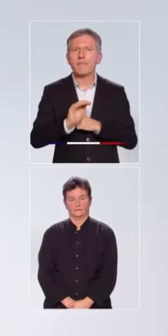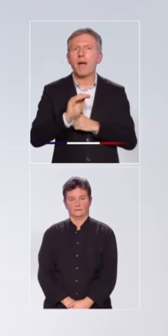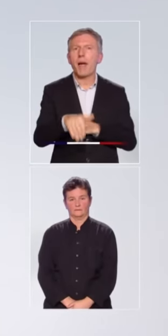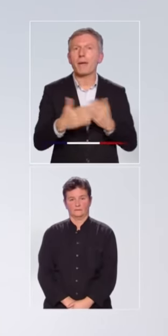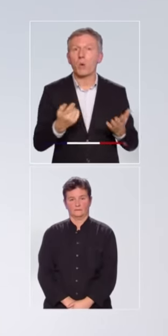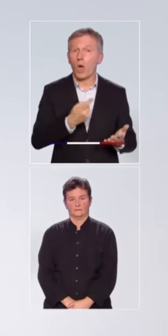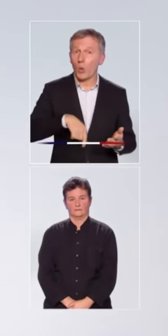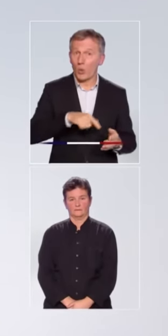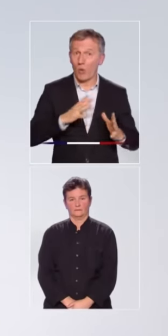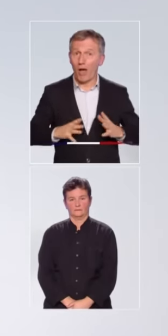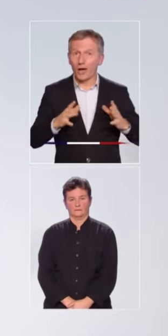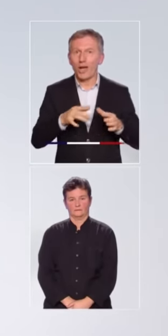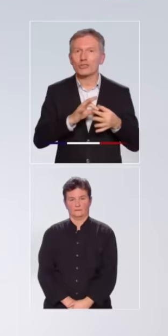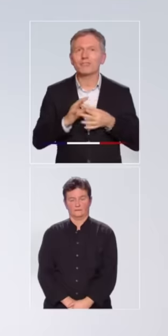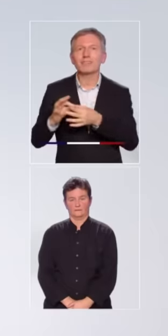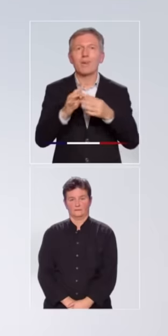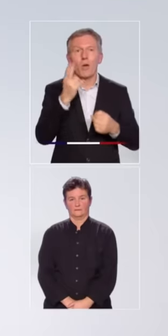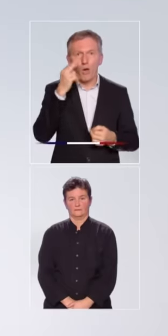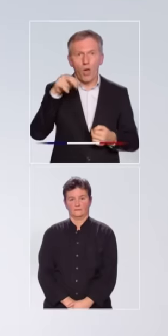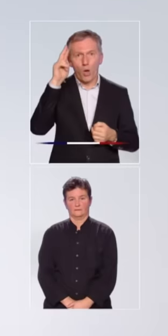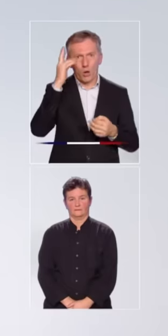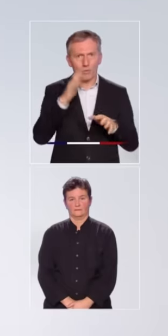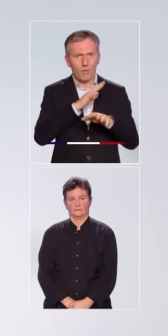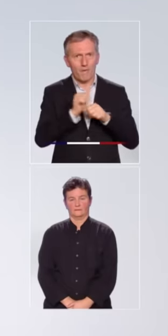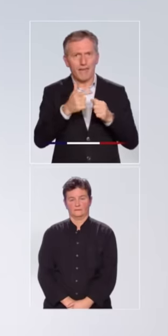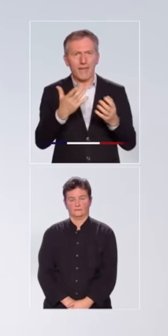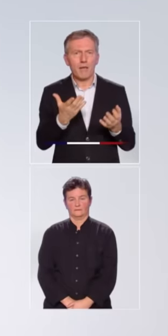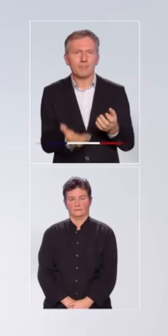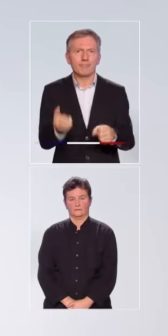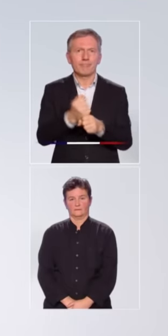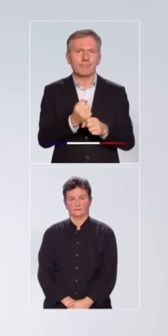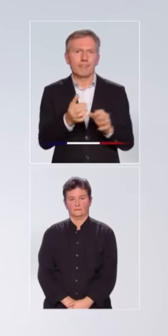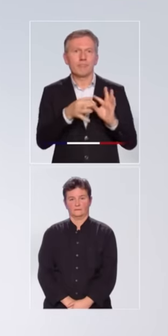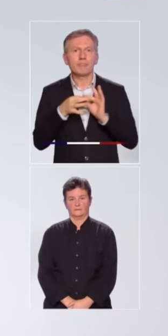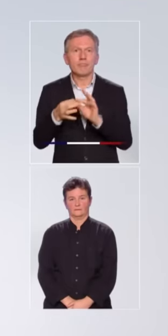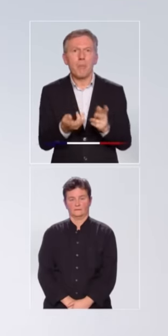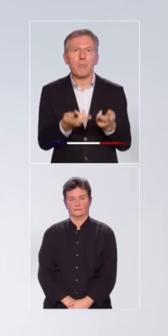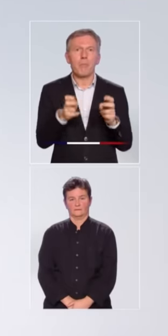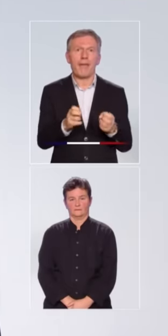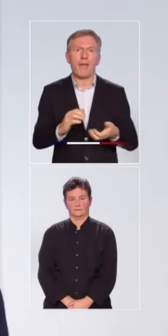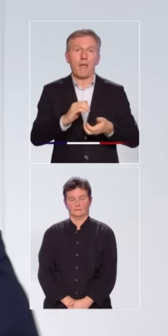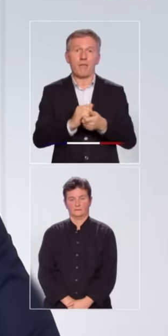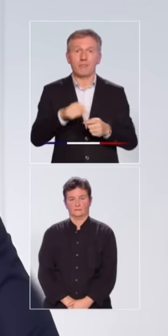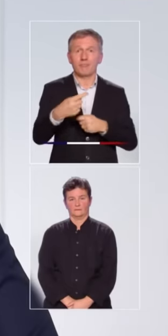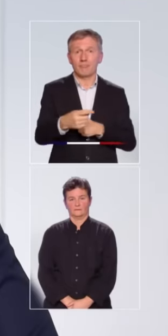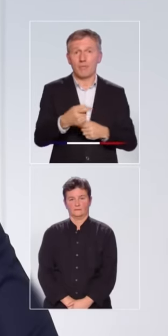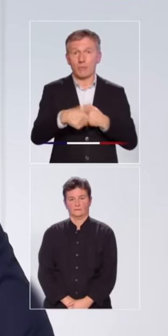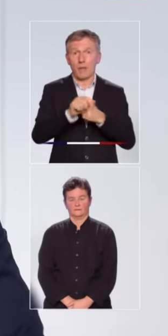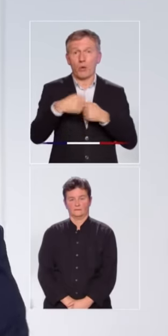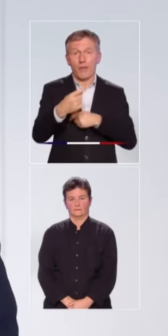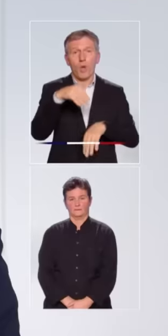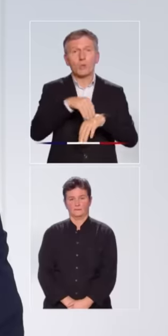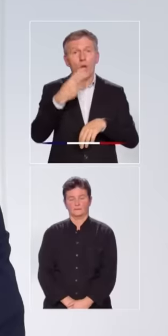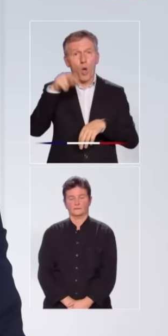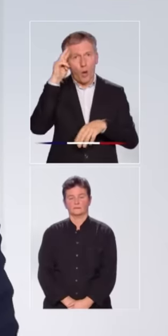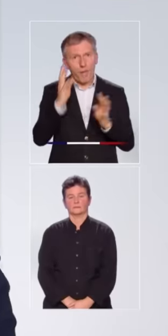c'est notre engagement européen. C'est pour ça qu'on a là lancé une facilité européenne de paix, et on l'actera la semaine prochaine en Conseil européen.